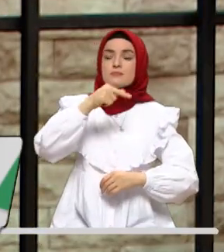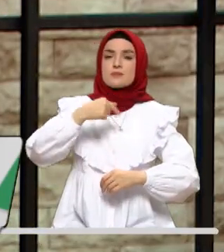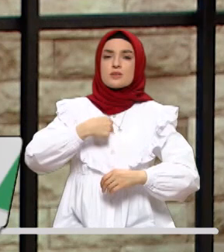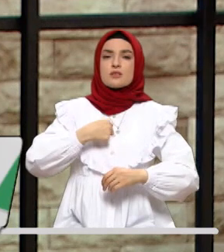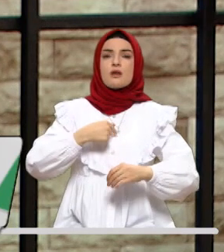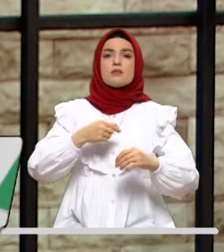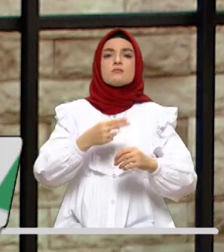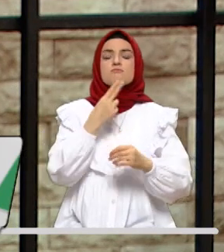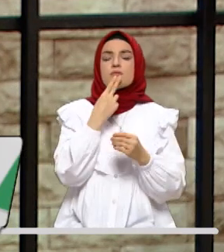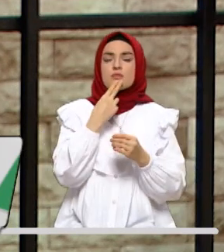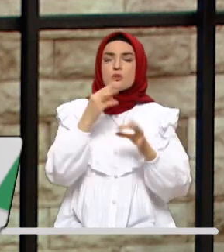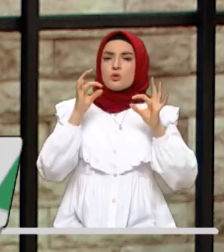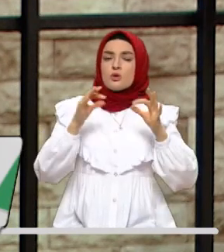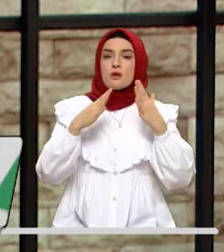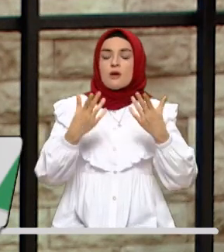da kadın hürriyetini